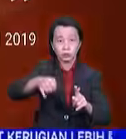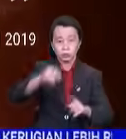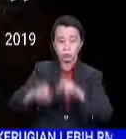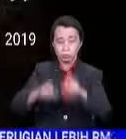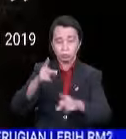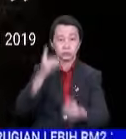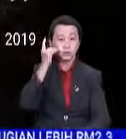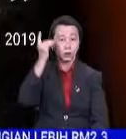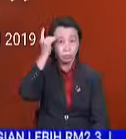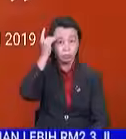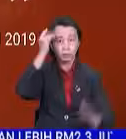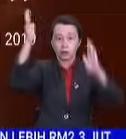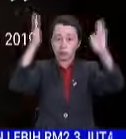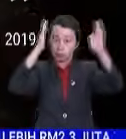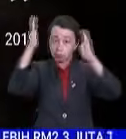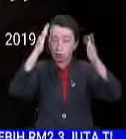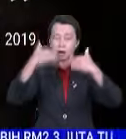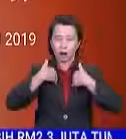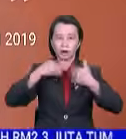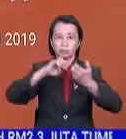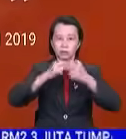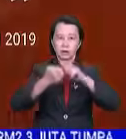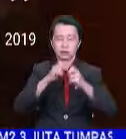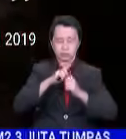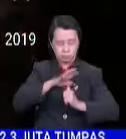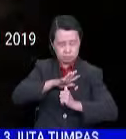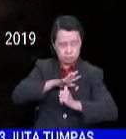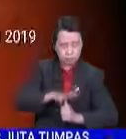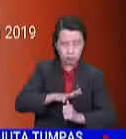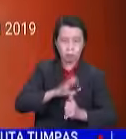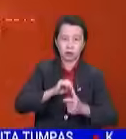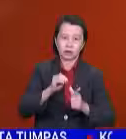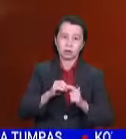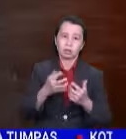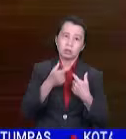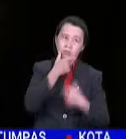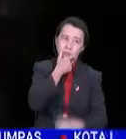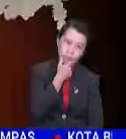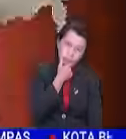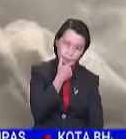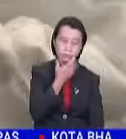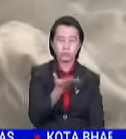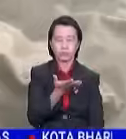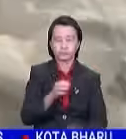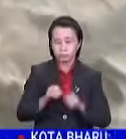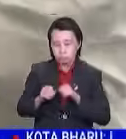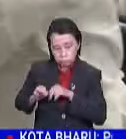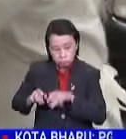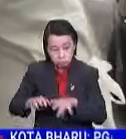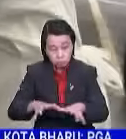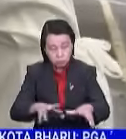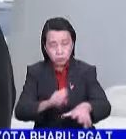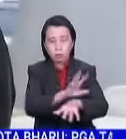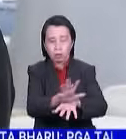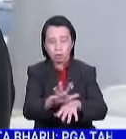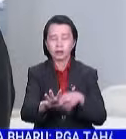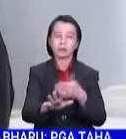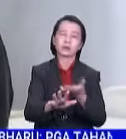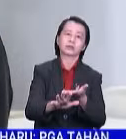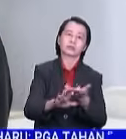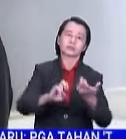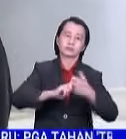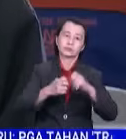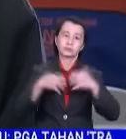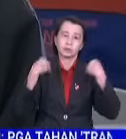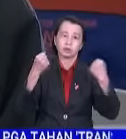penduduk dewasa di negara ini mengalami gejala tekanan atau depresi penularan komik 19 mengakibatkan